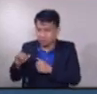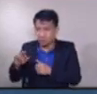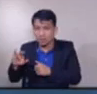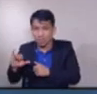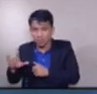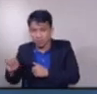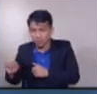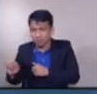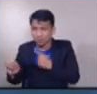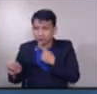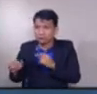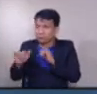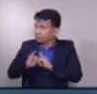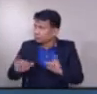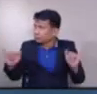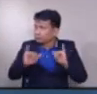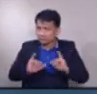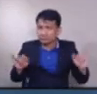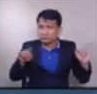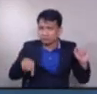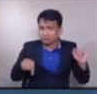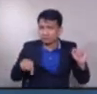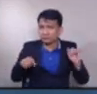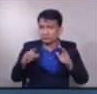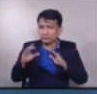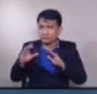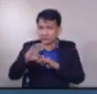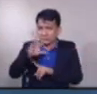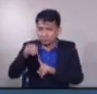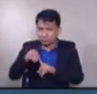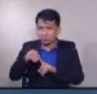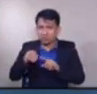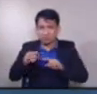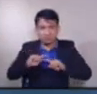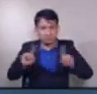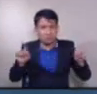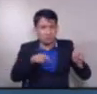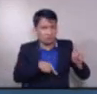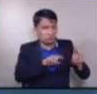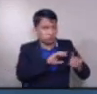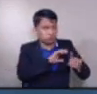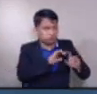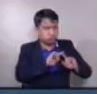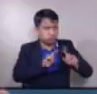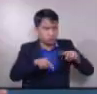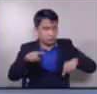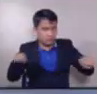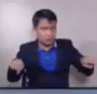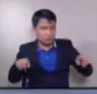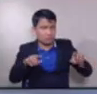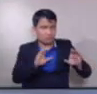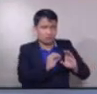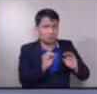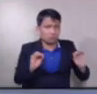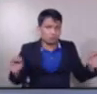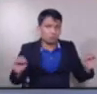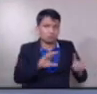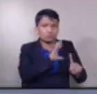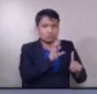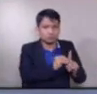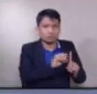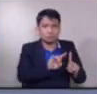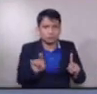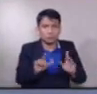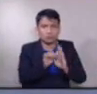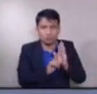halimbawa, ay pare-pareho rin naman ang mga customs. So tama, ang yun. Tanong ko nga sa'yo, ano yan, bawat tribo may sarili silang